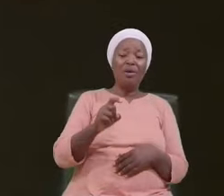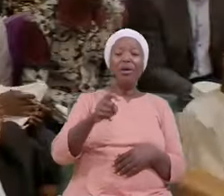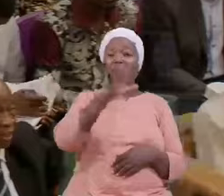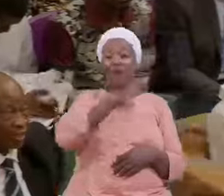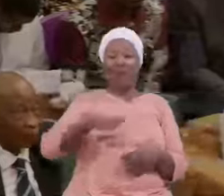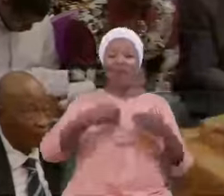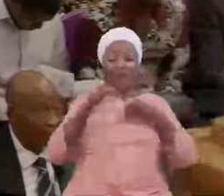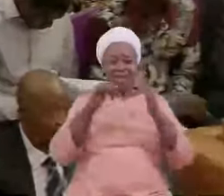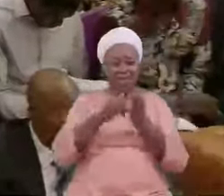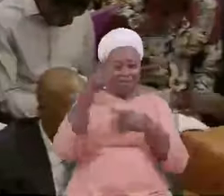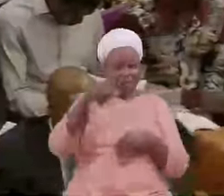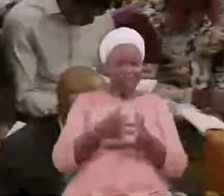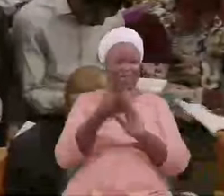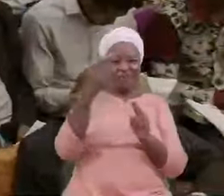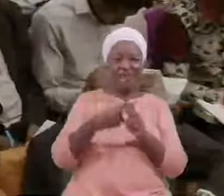C'est fait.